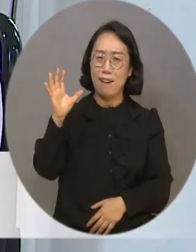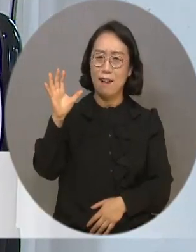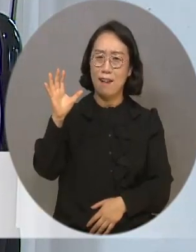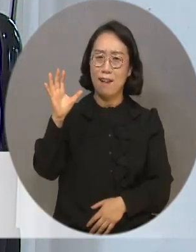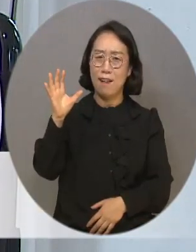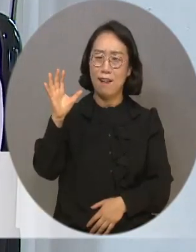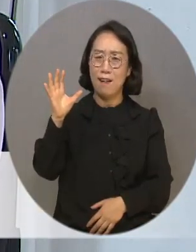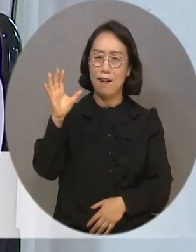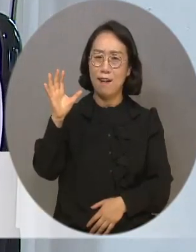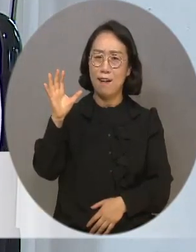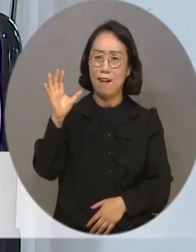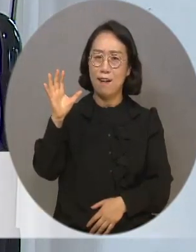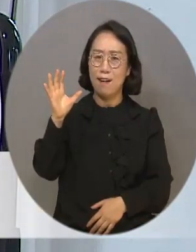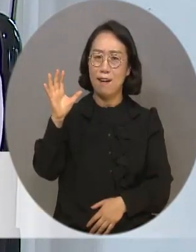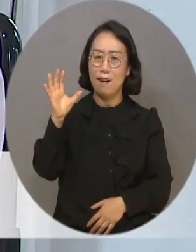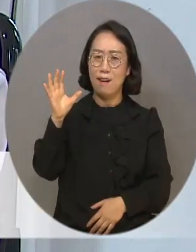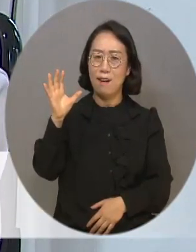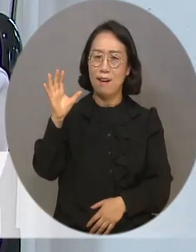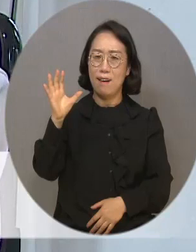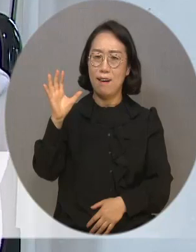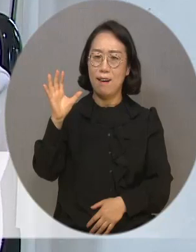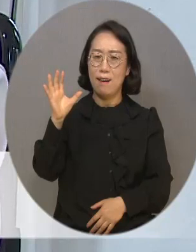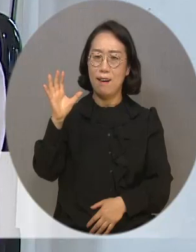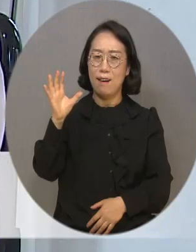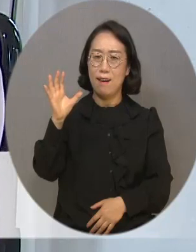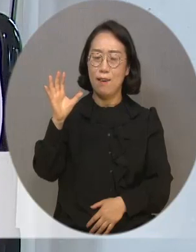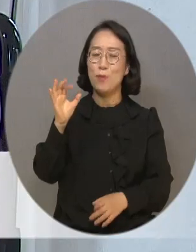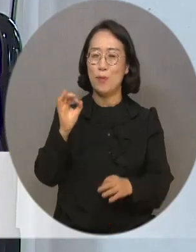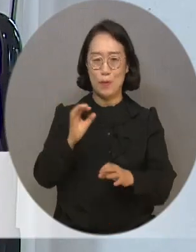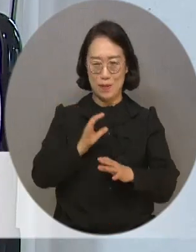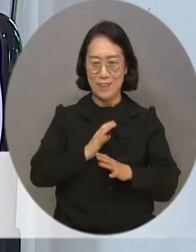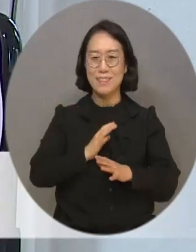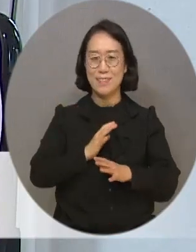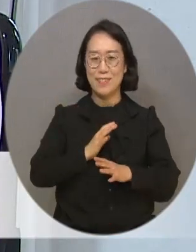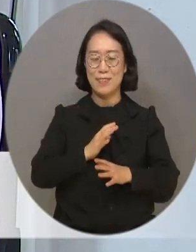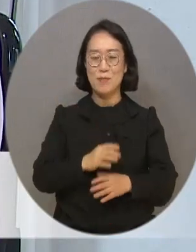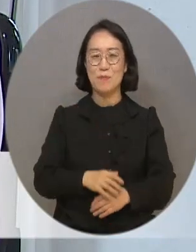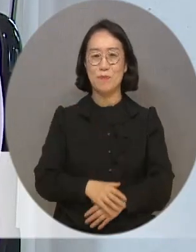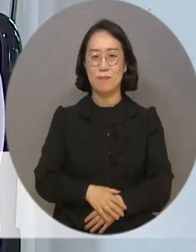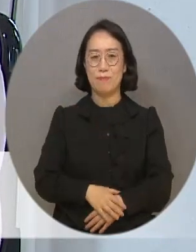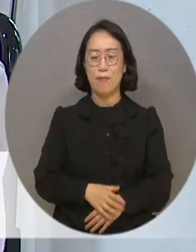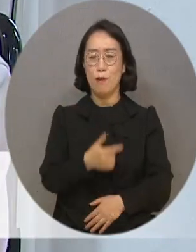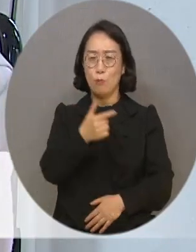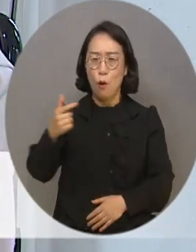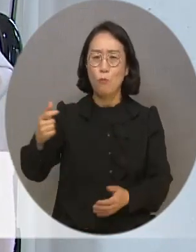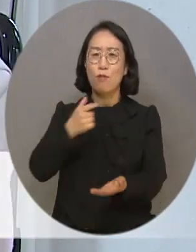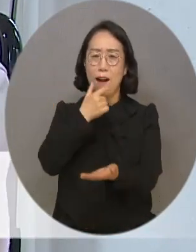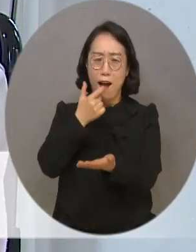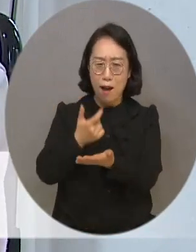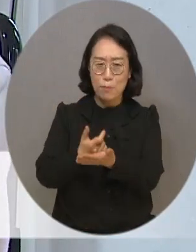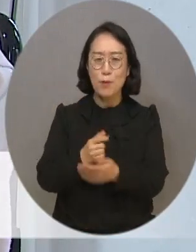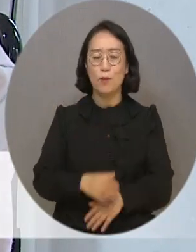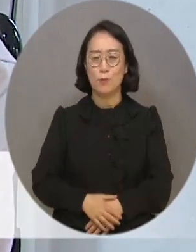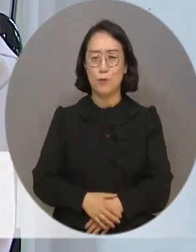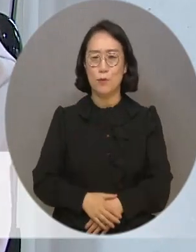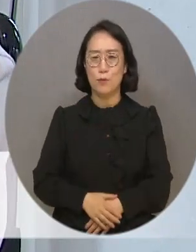그냥 뭐 멍에 있었던 것 같아요. 너무나